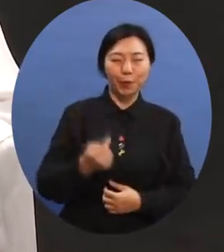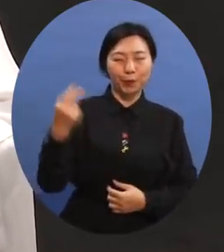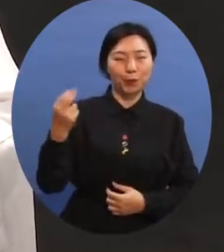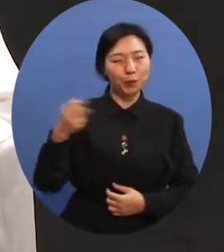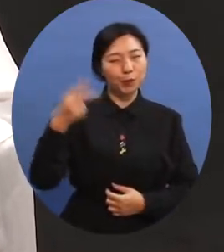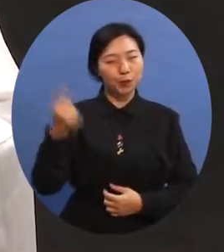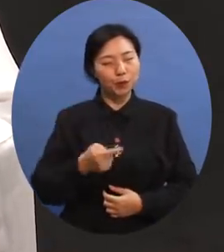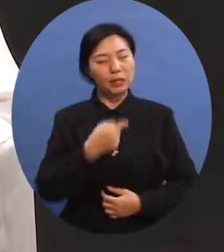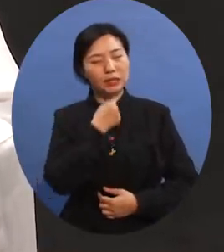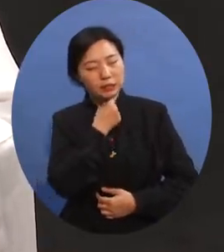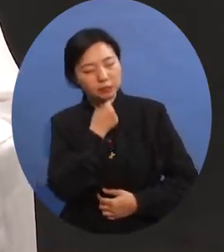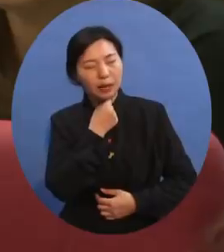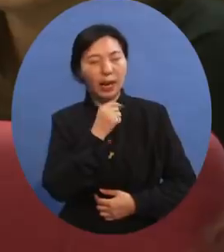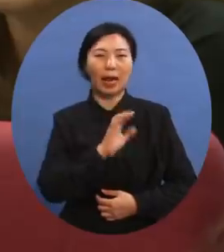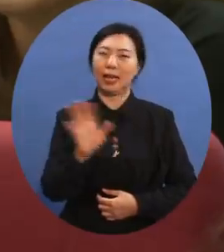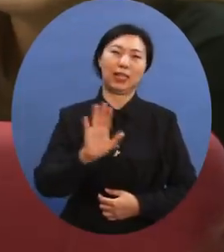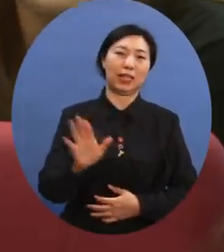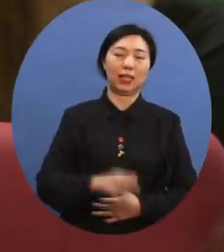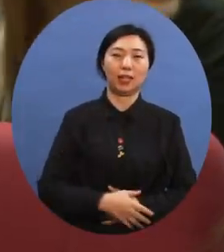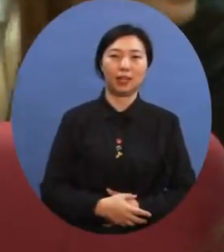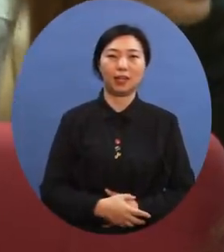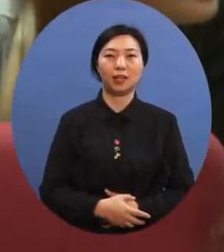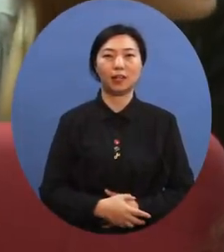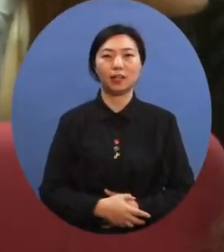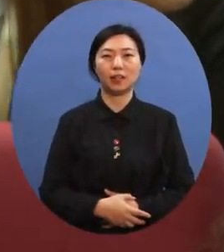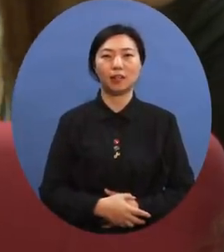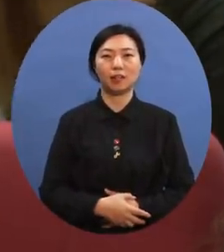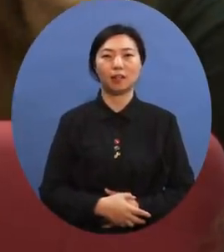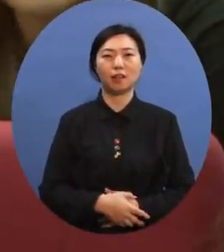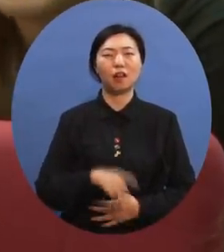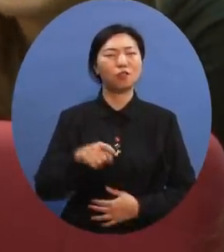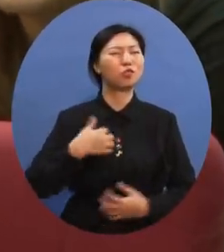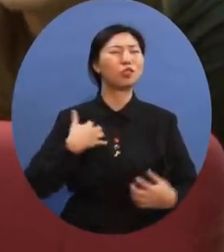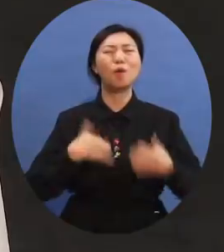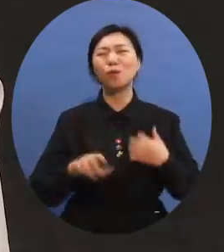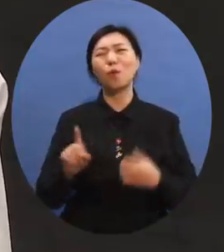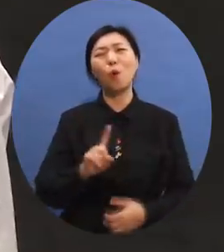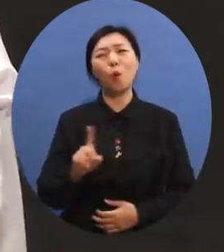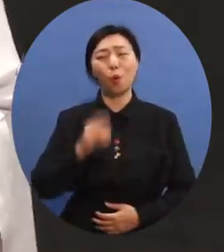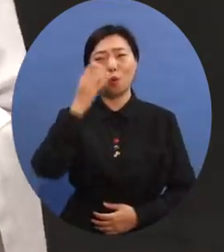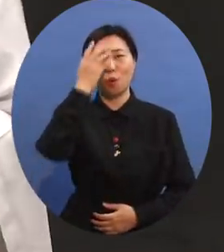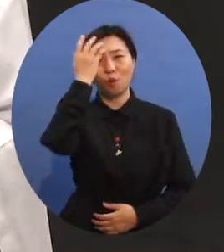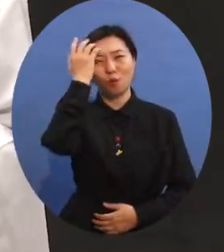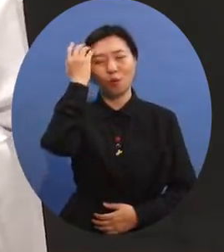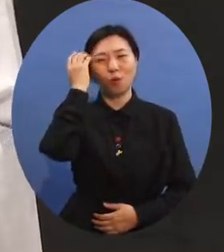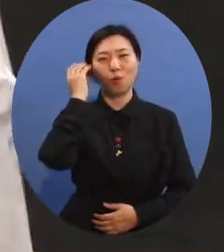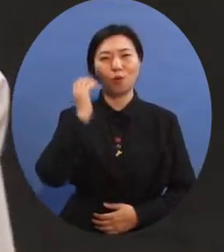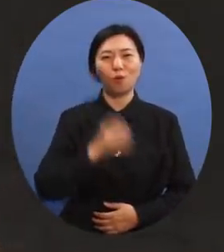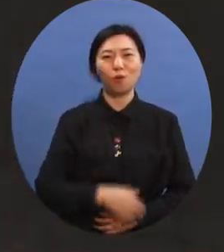싶고 또고 싶고 그러지도 않아요. 이게 뭐 재밌겠어요, 이게.